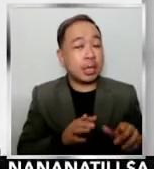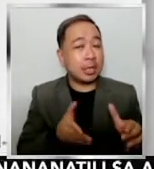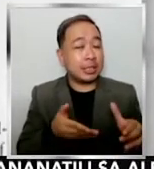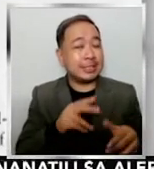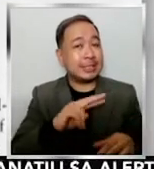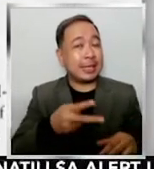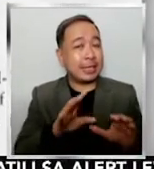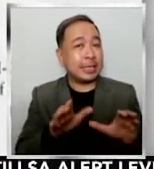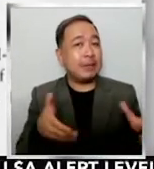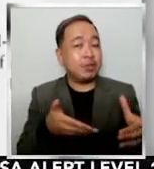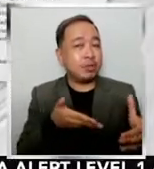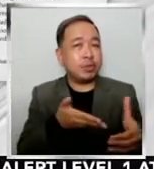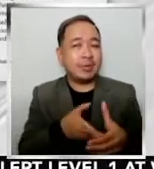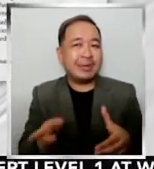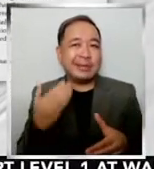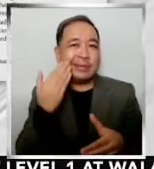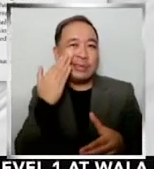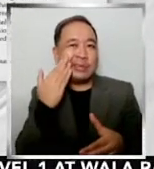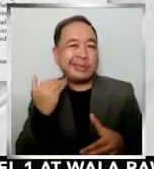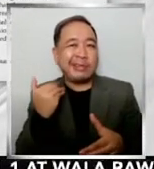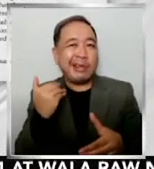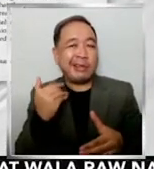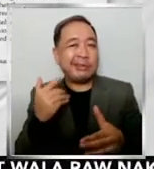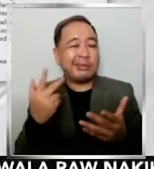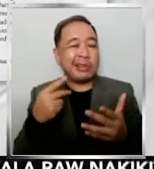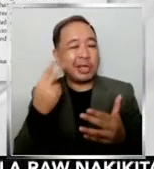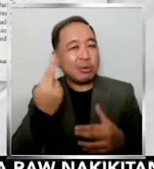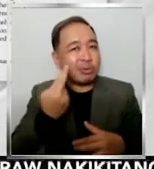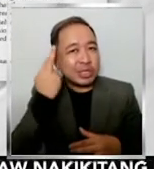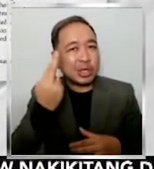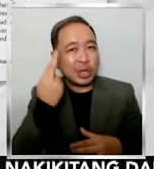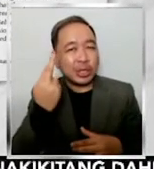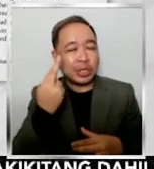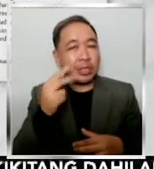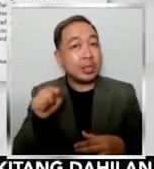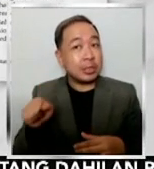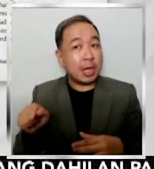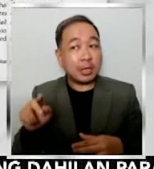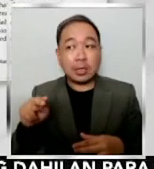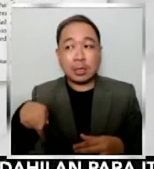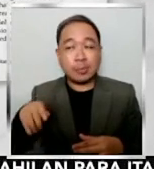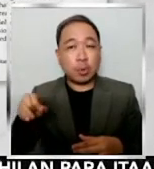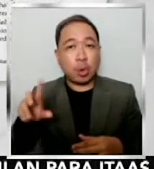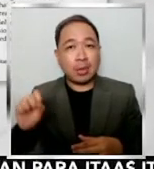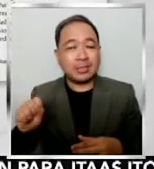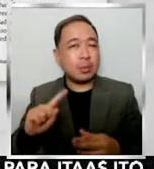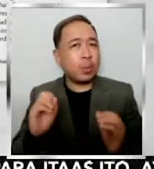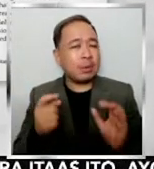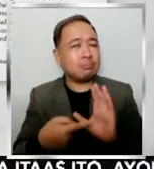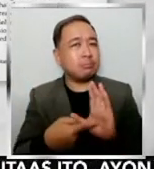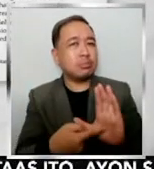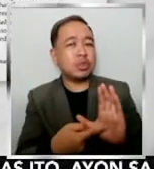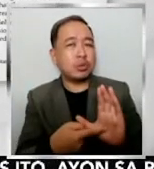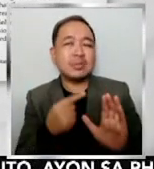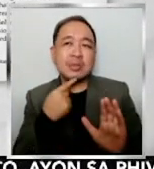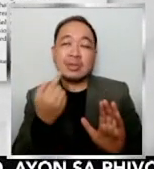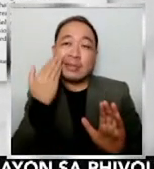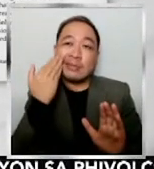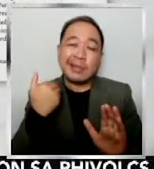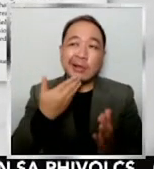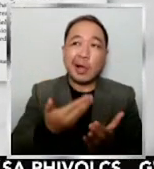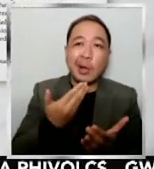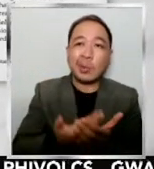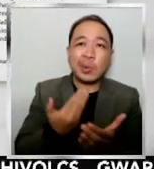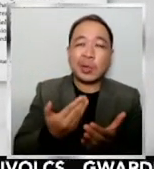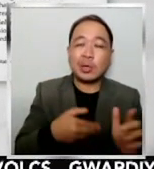ang mosyon. Wala raw na ipakitang basehan ang kampo ni Napoles para sabihin kulang ang ebidensya ng prosekusyon sa